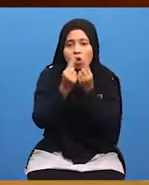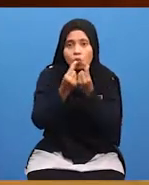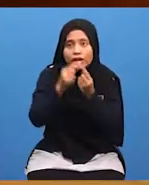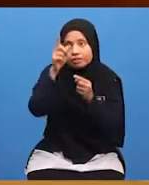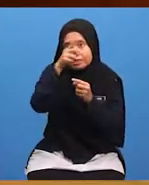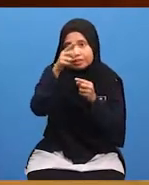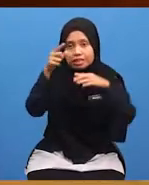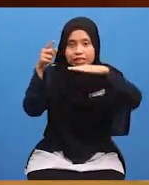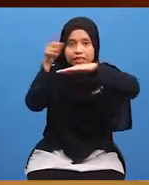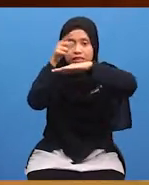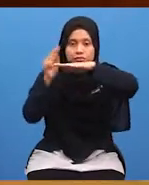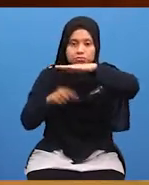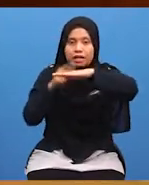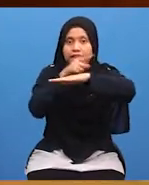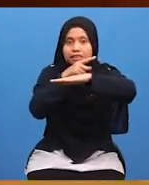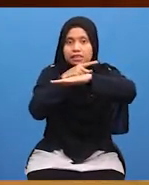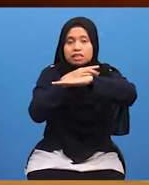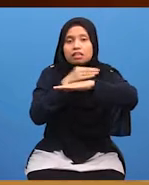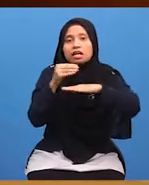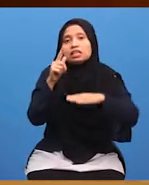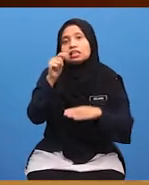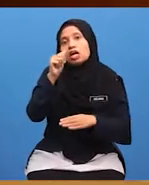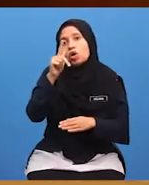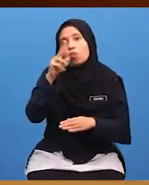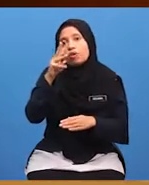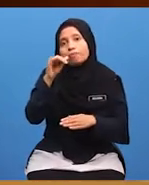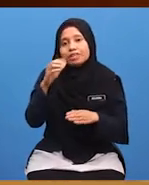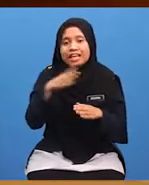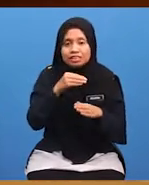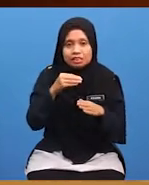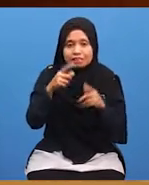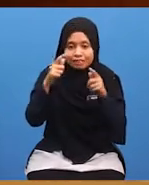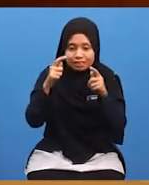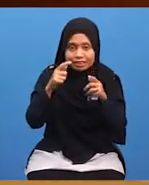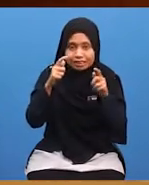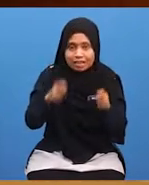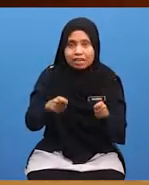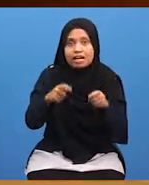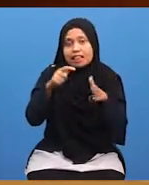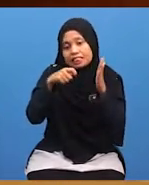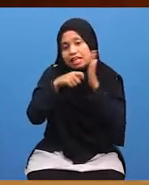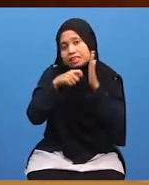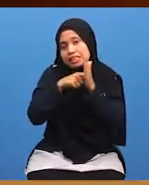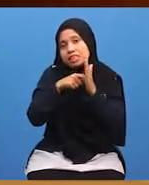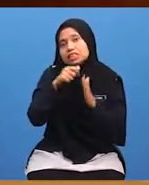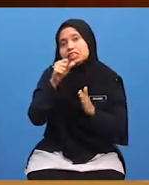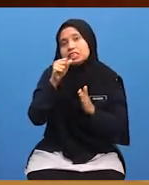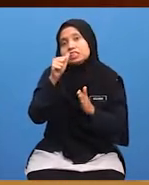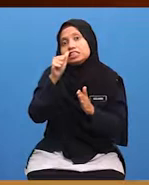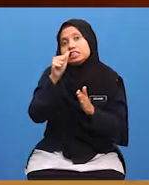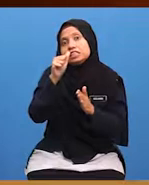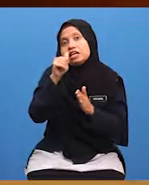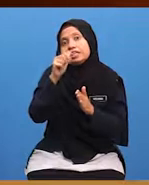dibariskan dengan lengkap serta ditanwinkan dan diletakkan tanda syadah. Untuk ciri yang berikutnya, iaitu